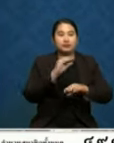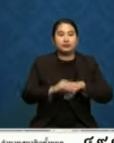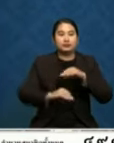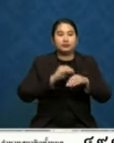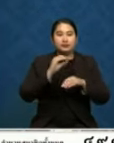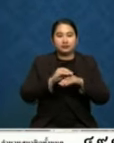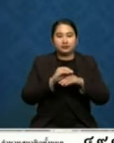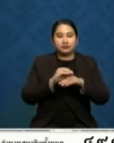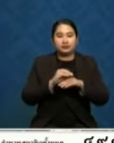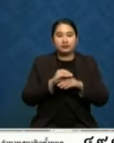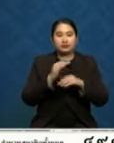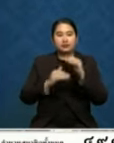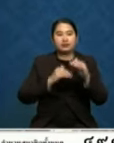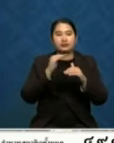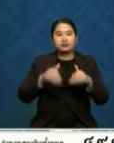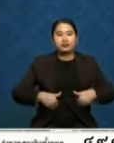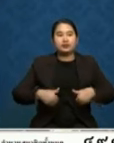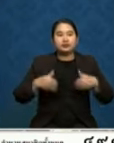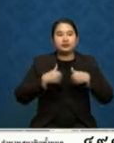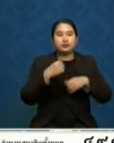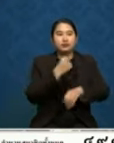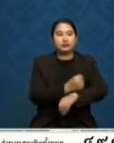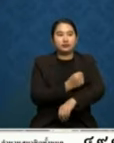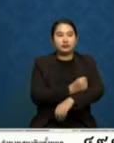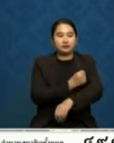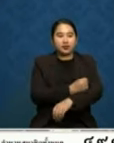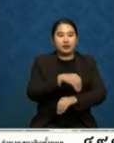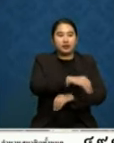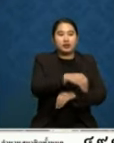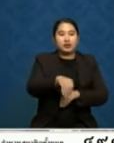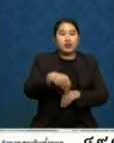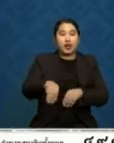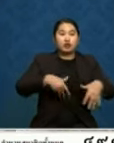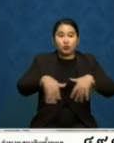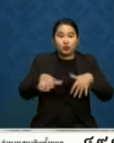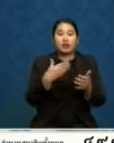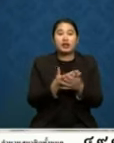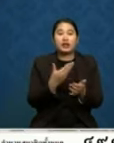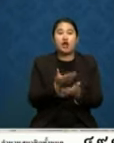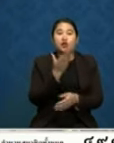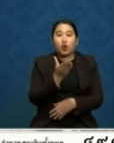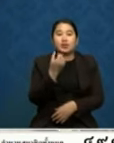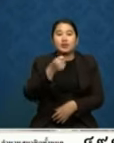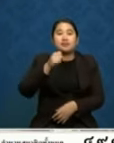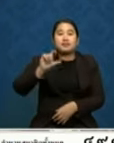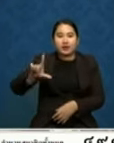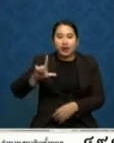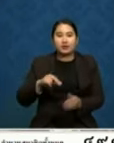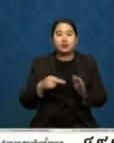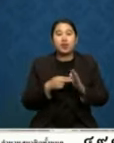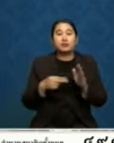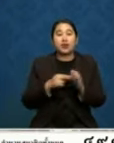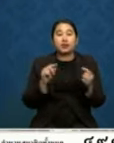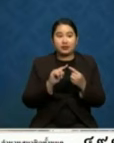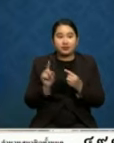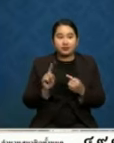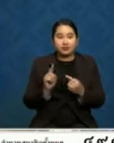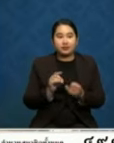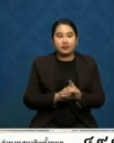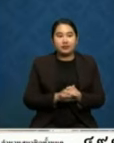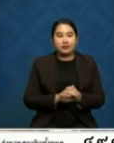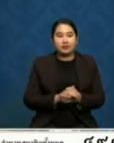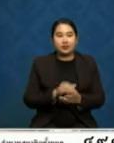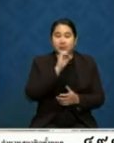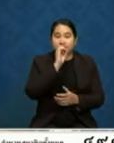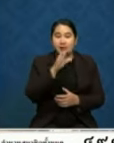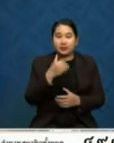การยกระดับคุณภาพชีวิตแรงงานโดยเครือข่ายชุมชนที่ขอมา10กว่าล้านเนี่ยครับวัตถุประสงค์ก็เพื่อมีข้อนึ